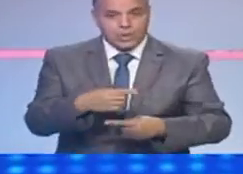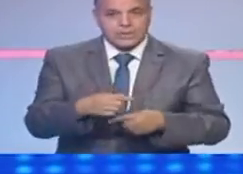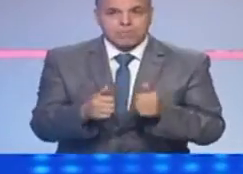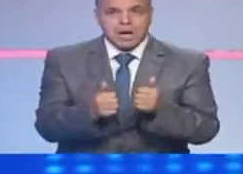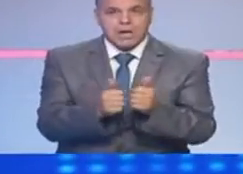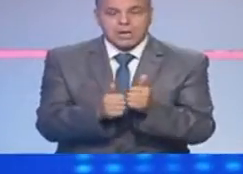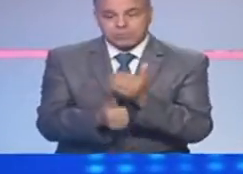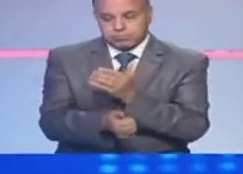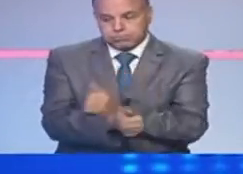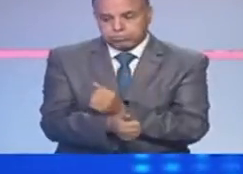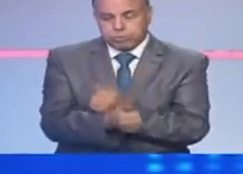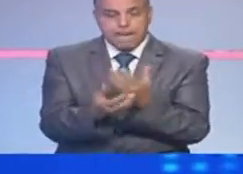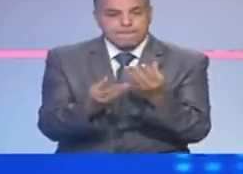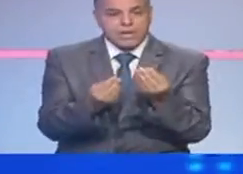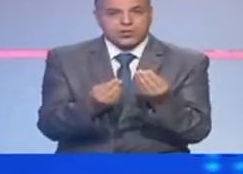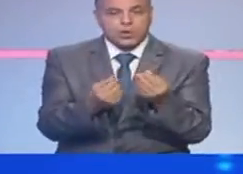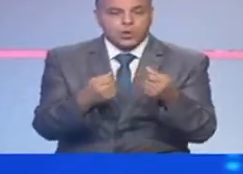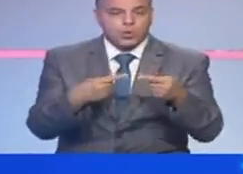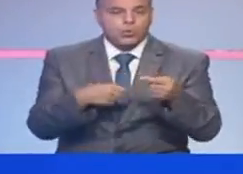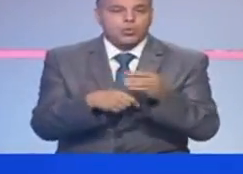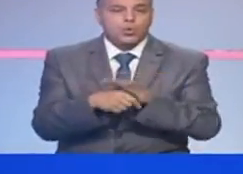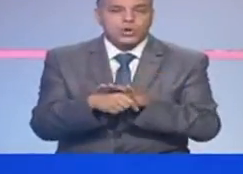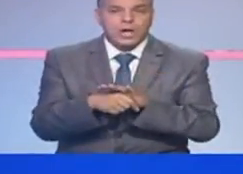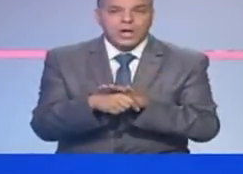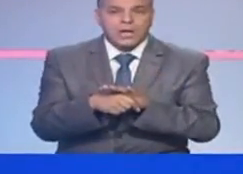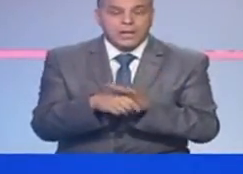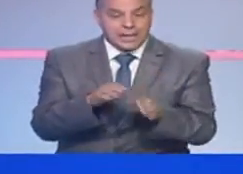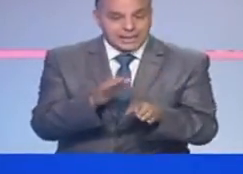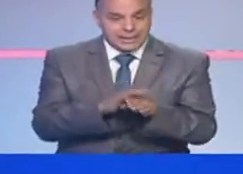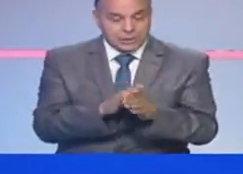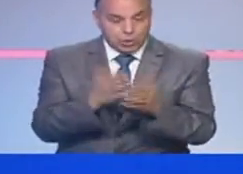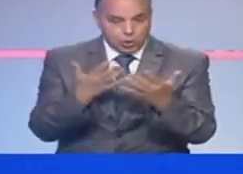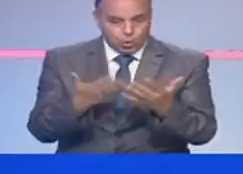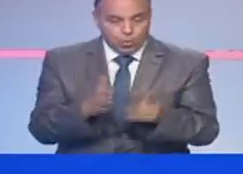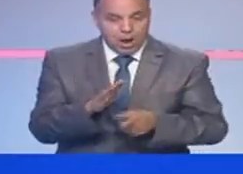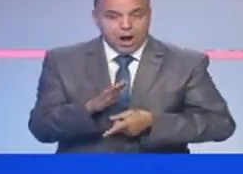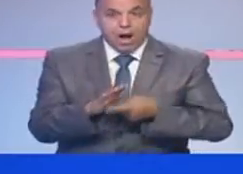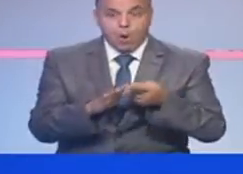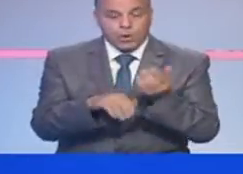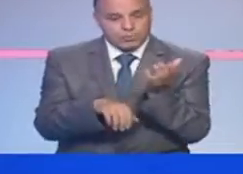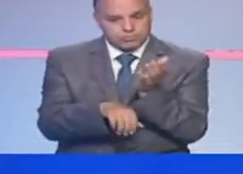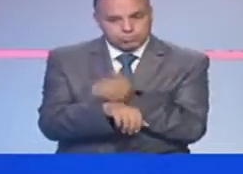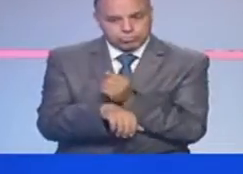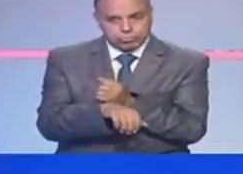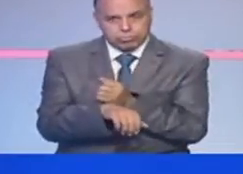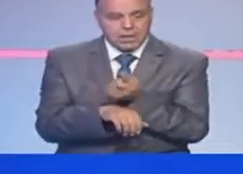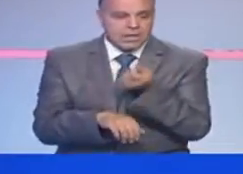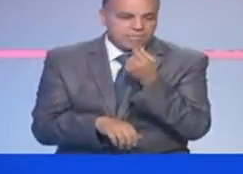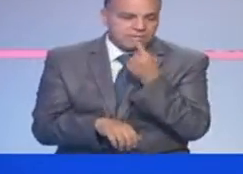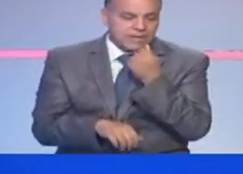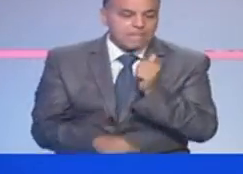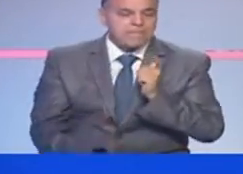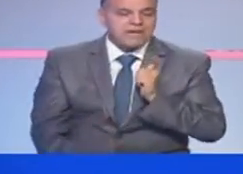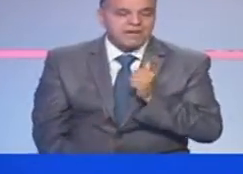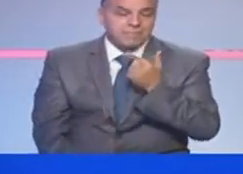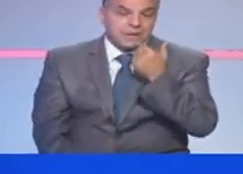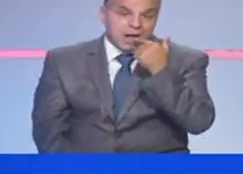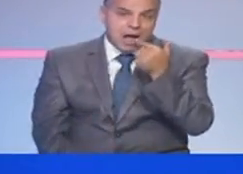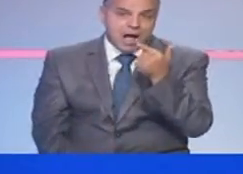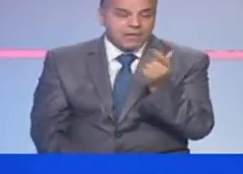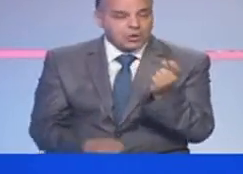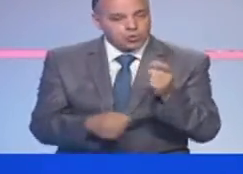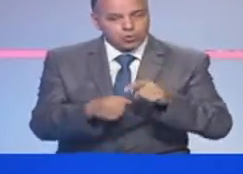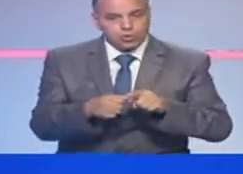ايام التلقيح المكثف لدى فيروس كورونا انطلقت اليوم اولى عمليات التلقيح بالصيدليات الخاصه التي